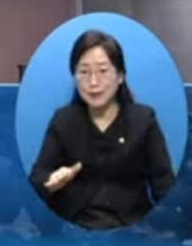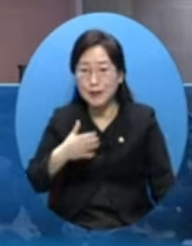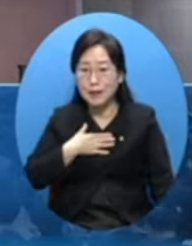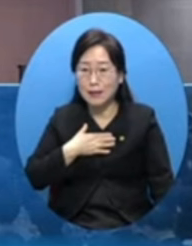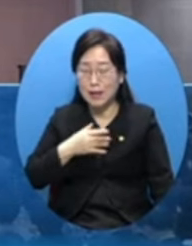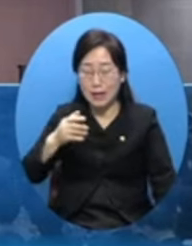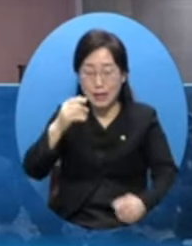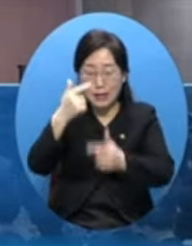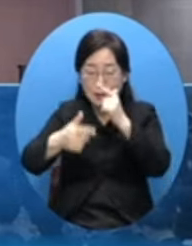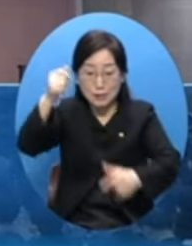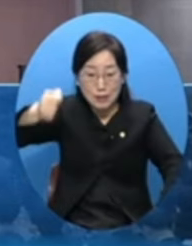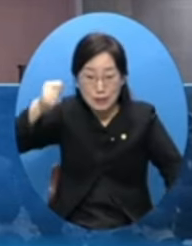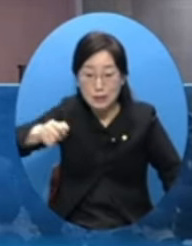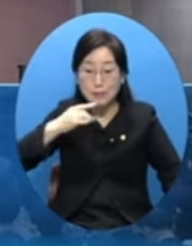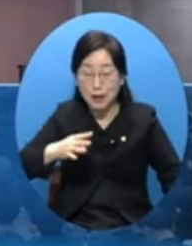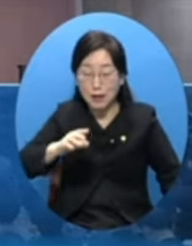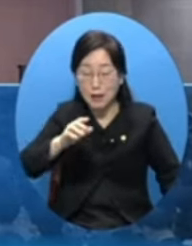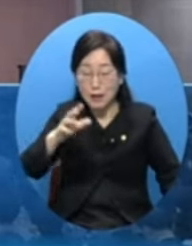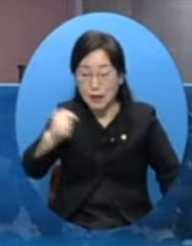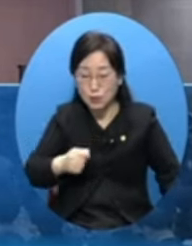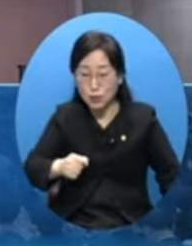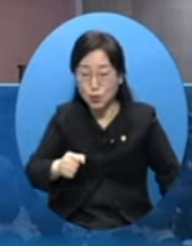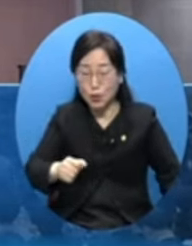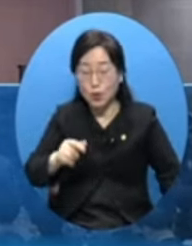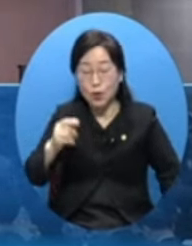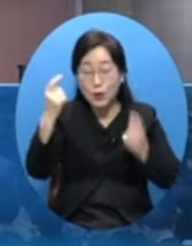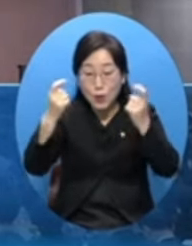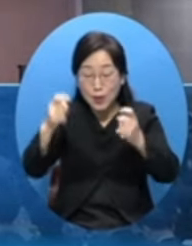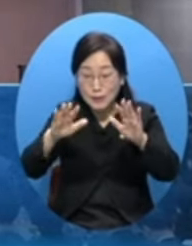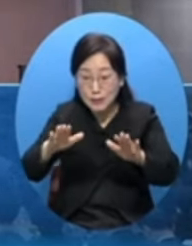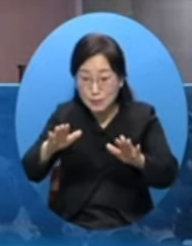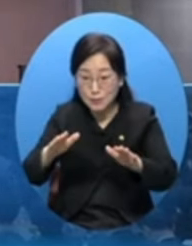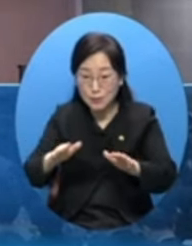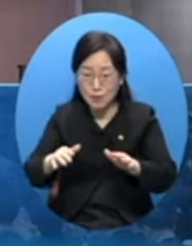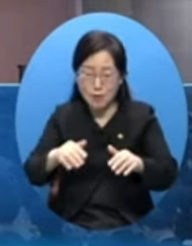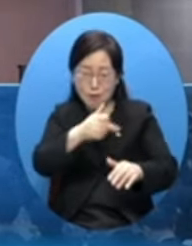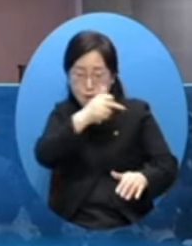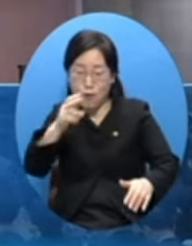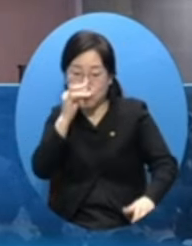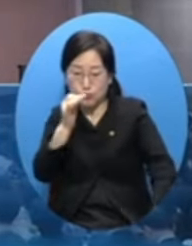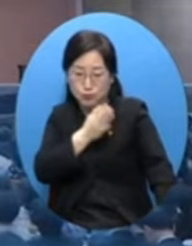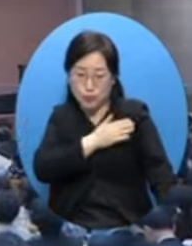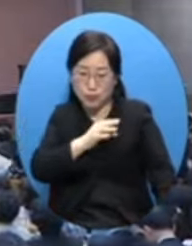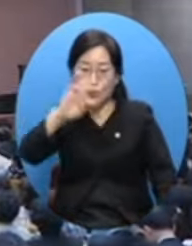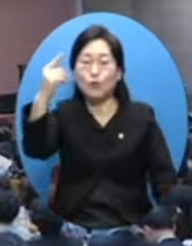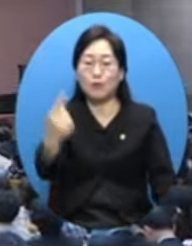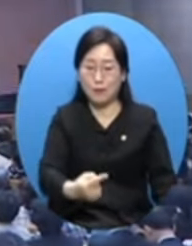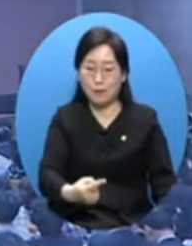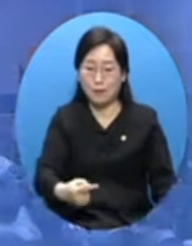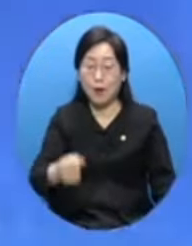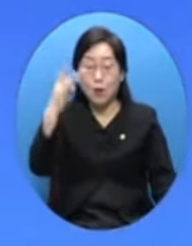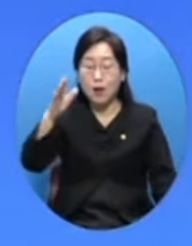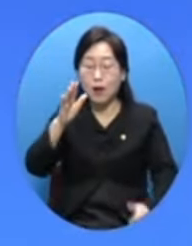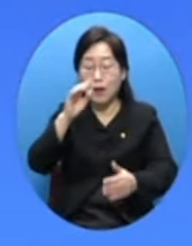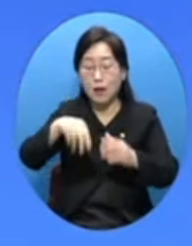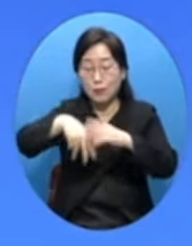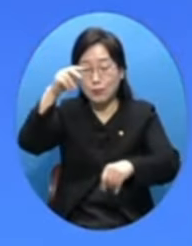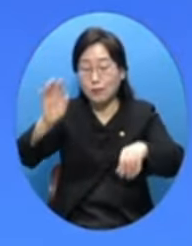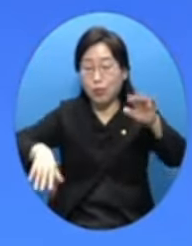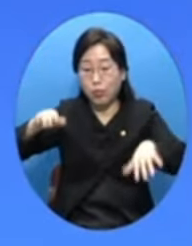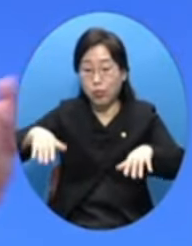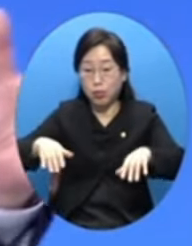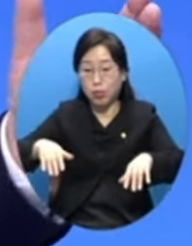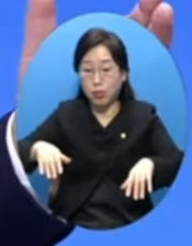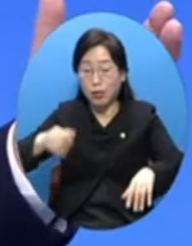지팡이만 가지고이 요단을 건넜더니 지금은 두 때나 이루었나이다 빈손 들고 지팡 하나 들고 같던